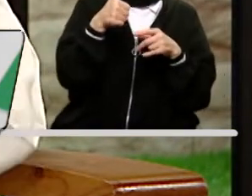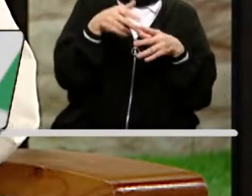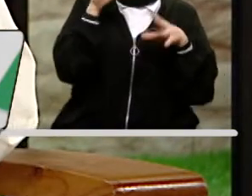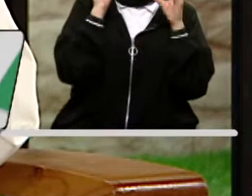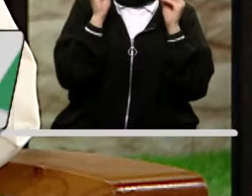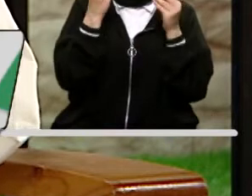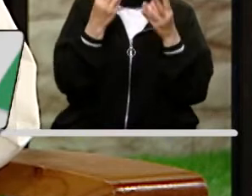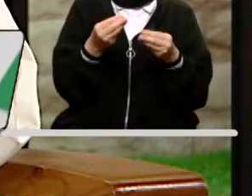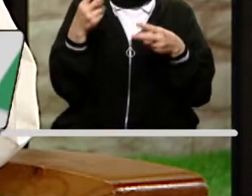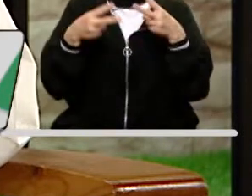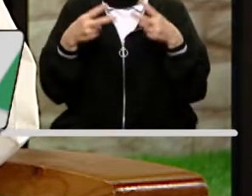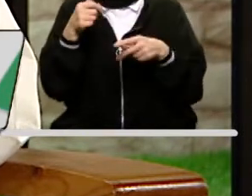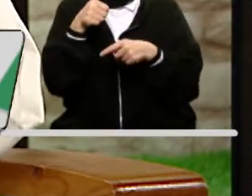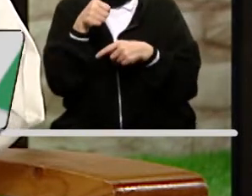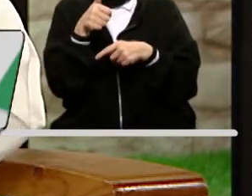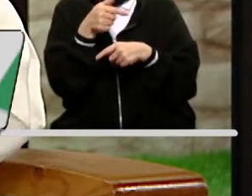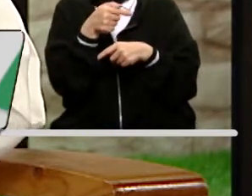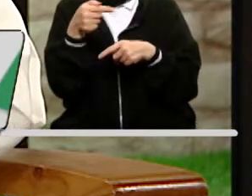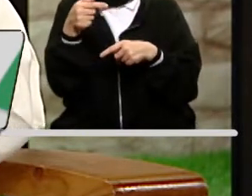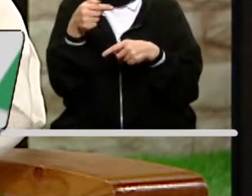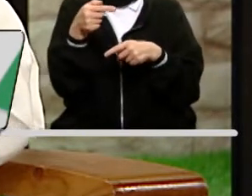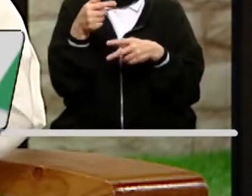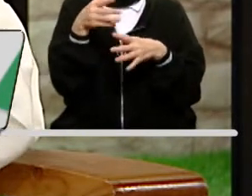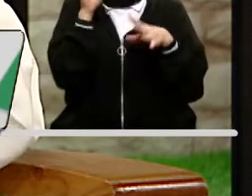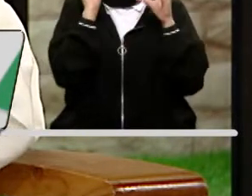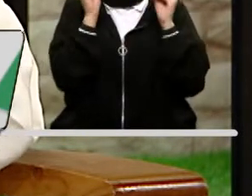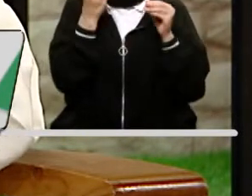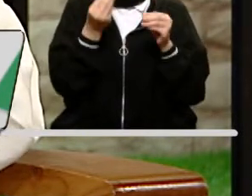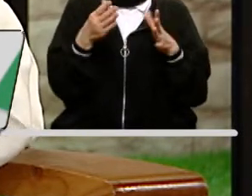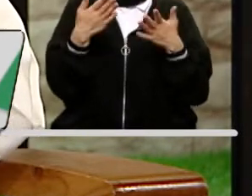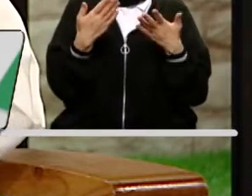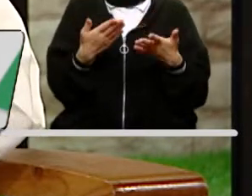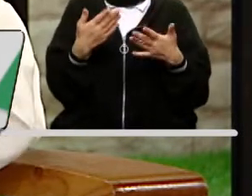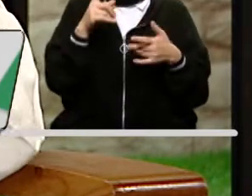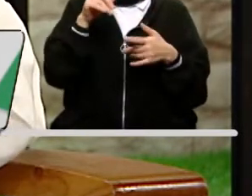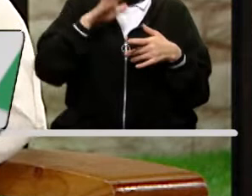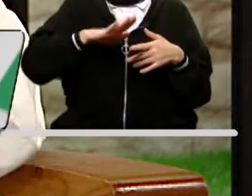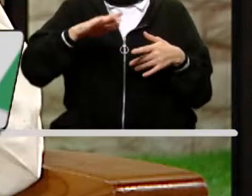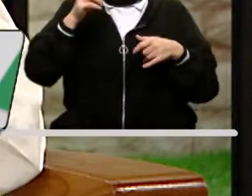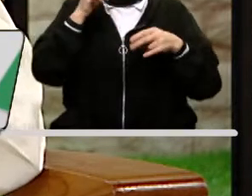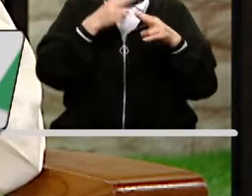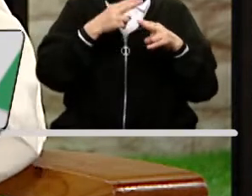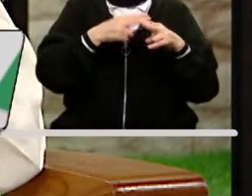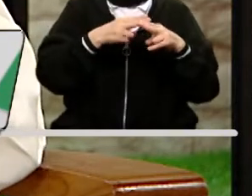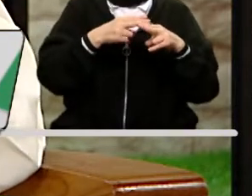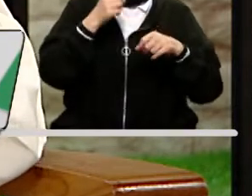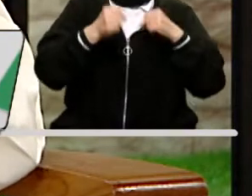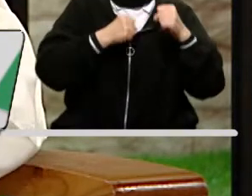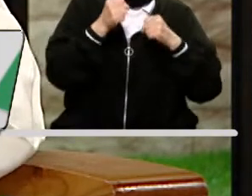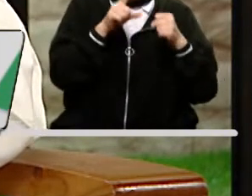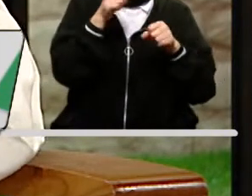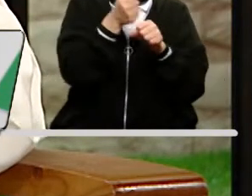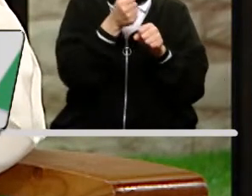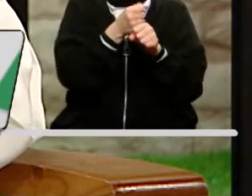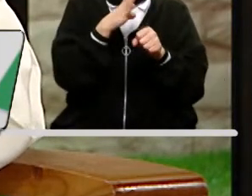bazılarında olumsuz bir öğrenme oluyor. Yani eğer bir çocuk hızlı koşuyorsa, bir taş önünde varsa, düştüyse evet bu